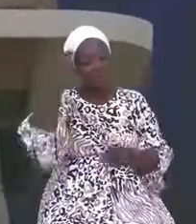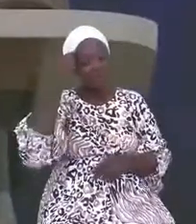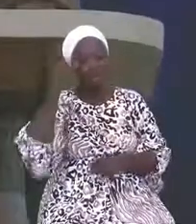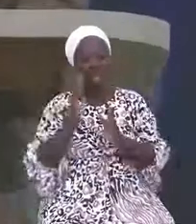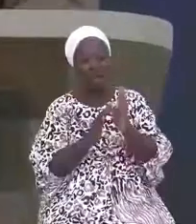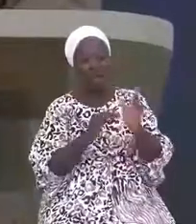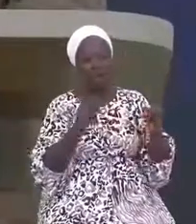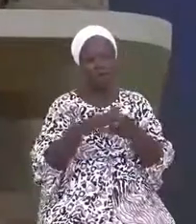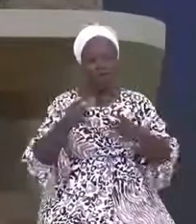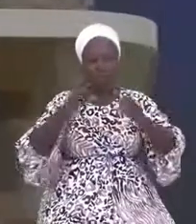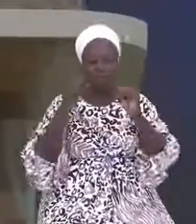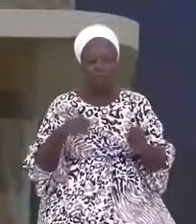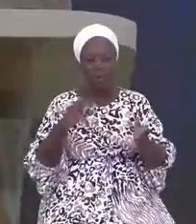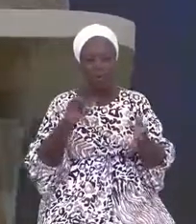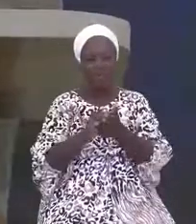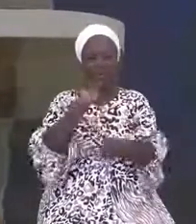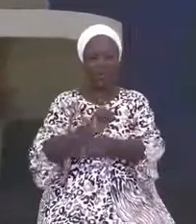qui agit en nous.